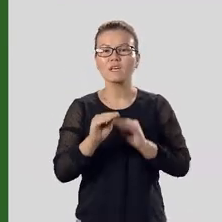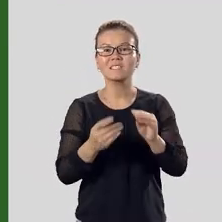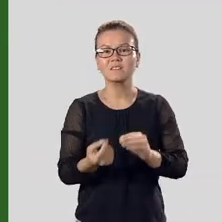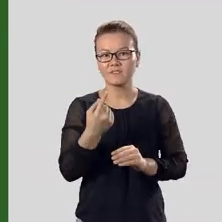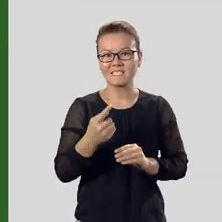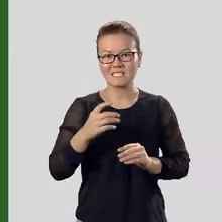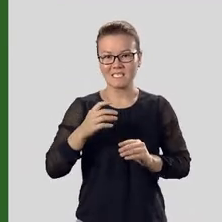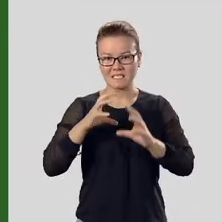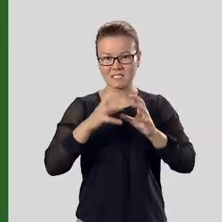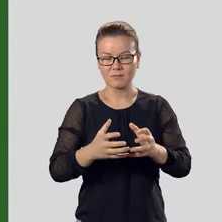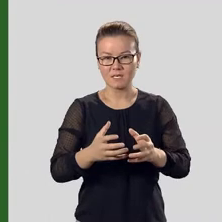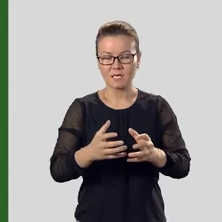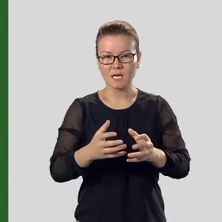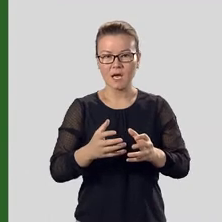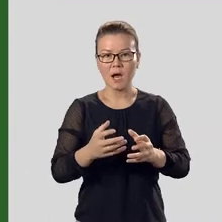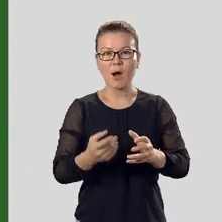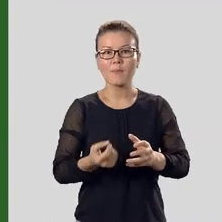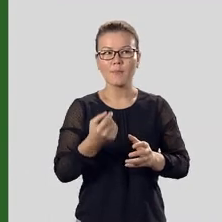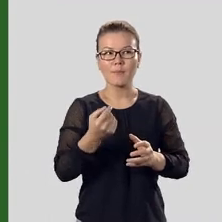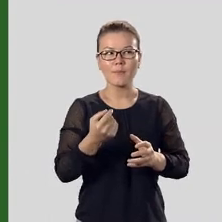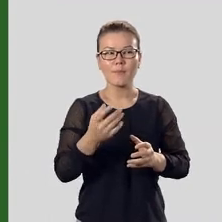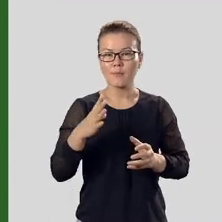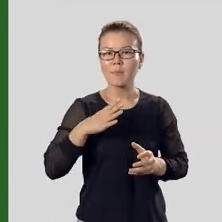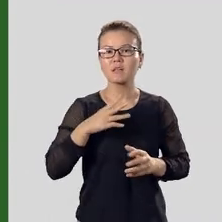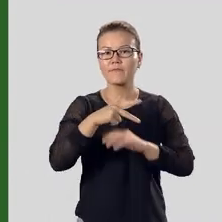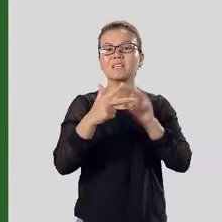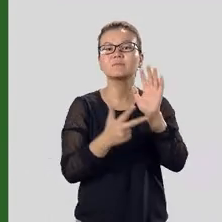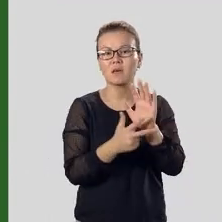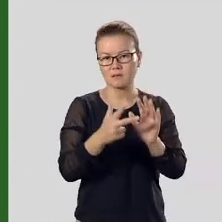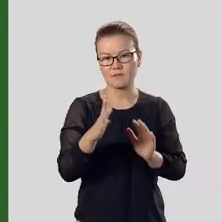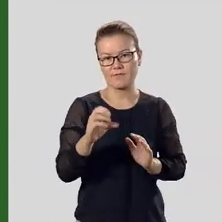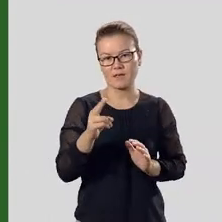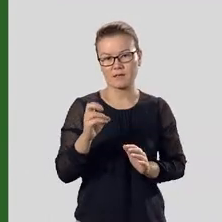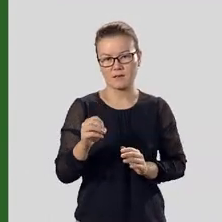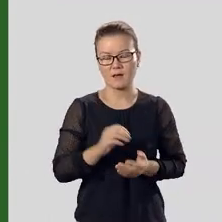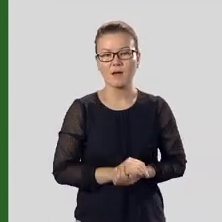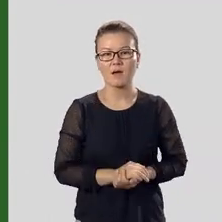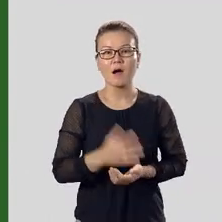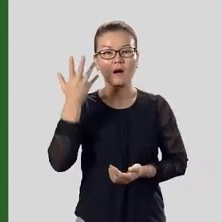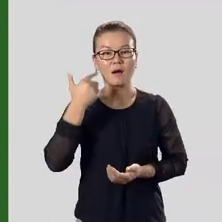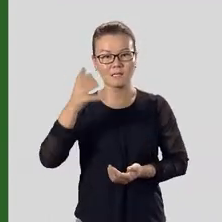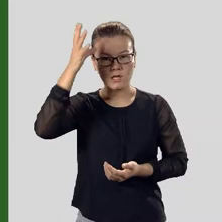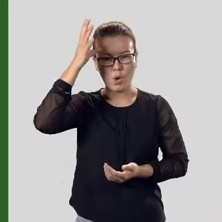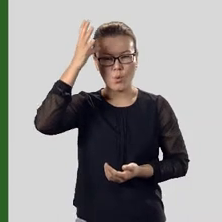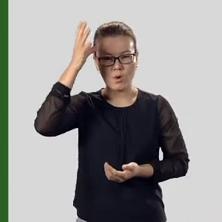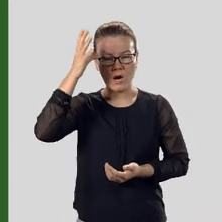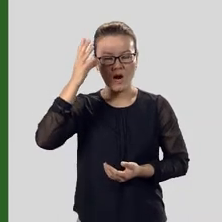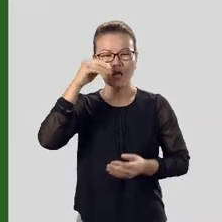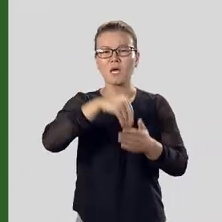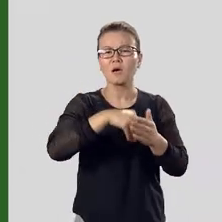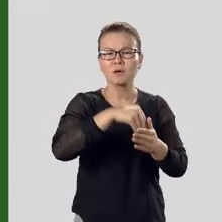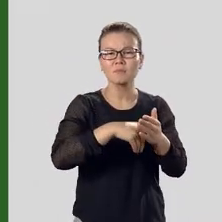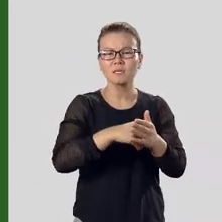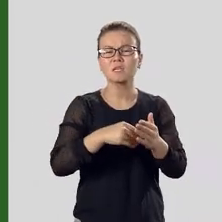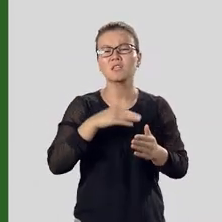Земли, стали появляться только в XVIII веке, когда наука накопила